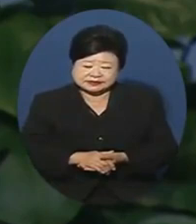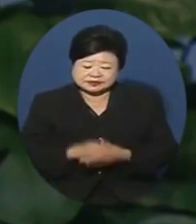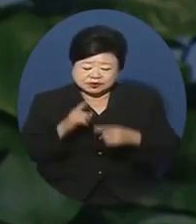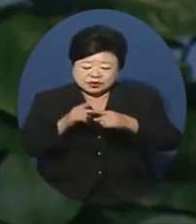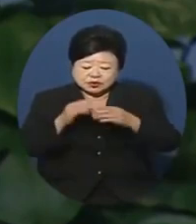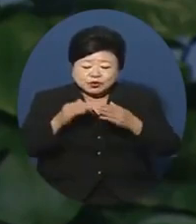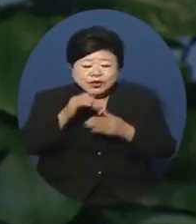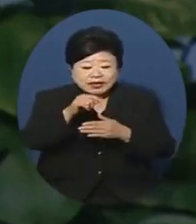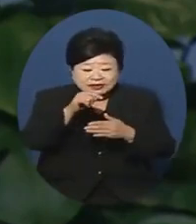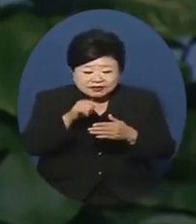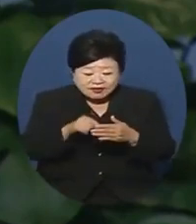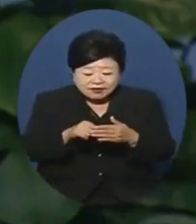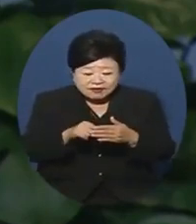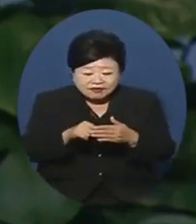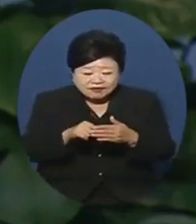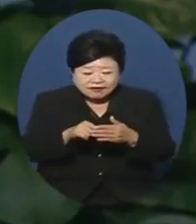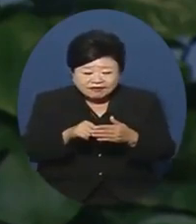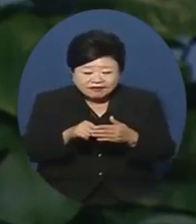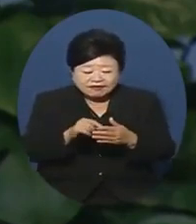교회에서